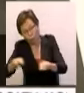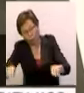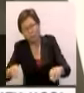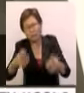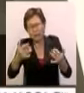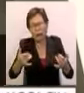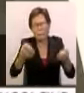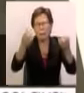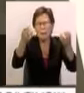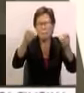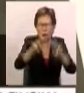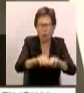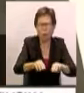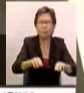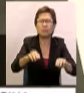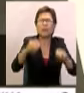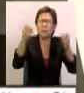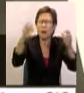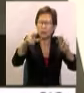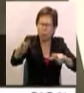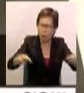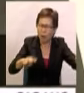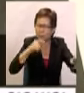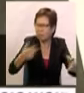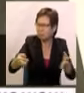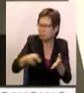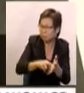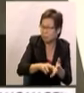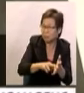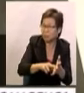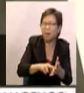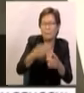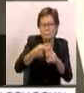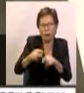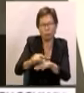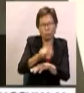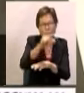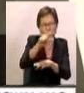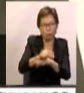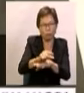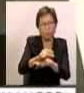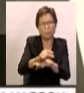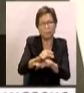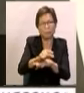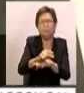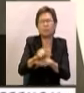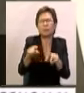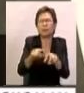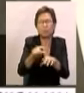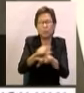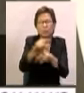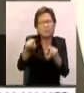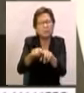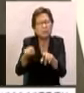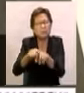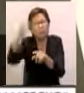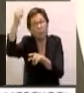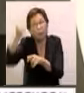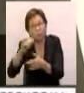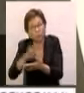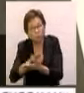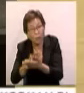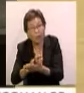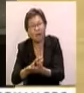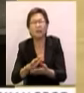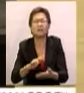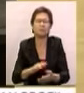ada banyak van-van ini tidak daftar, tetapi mereka digunakan sebagai seolah-olah sebagai bas sekolah. Itu yang kita maksudkan.